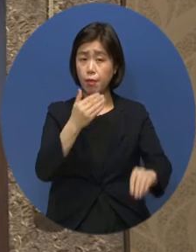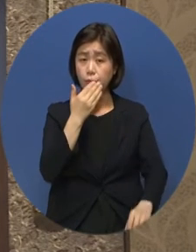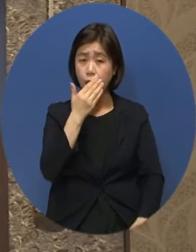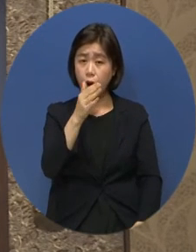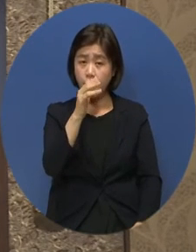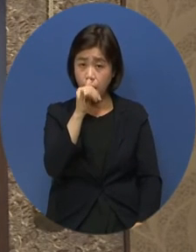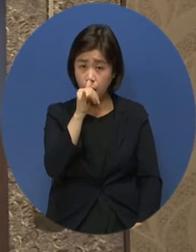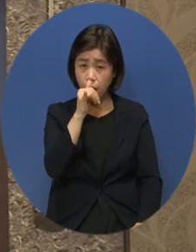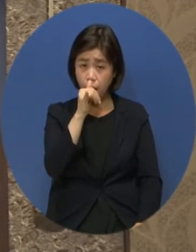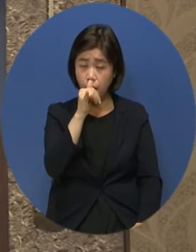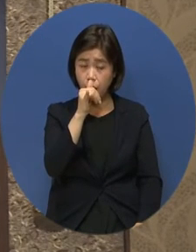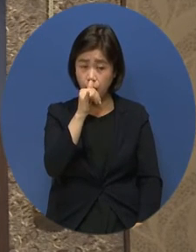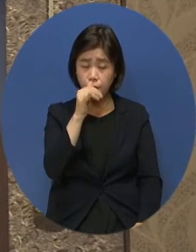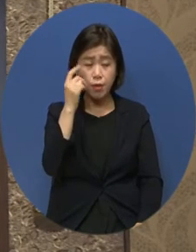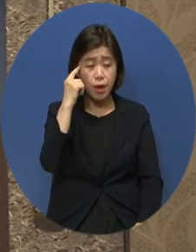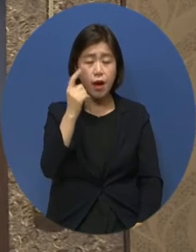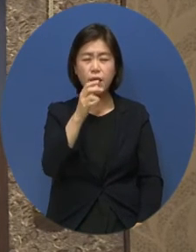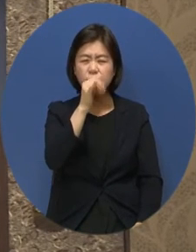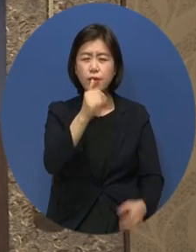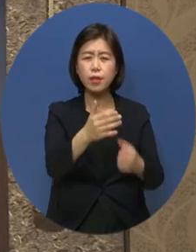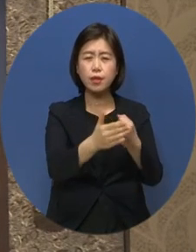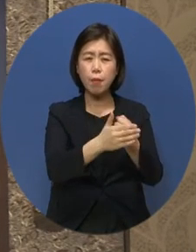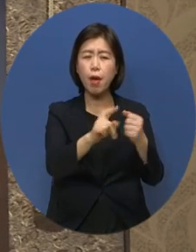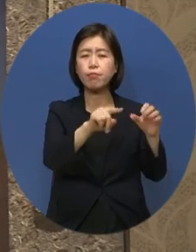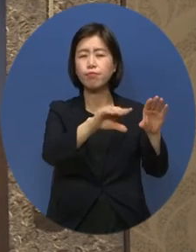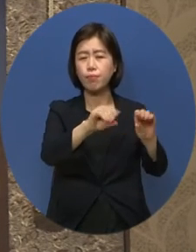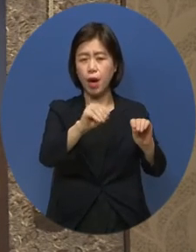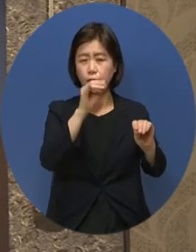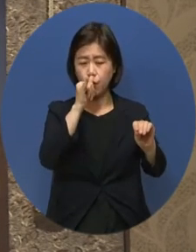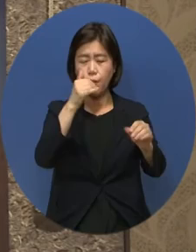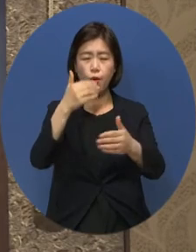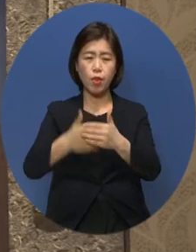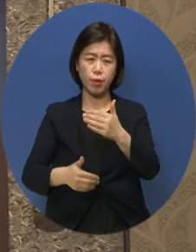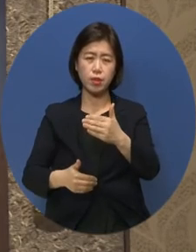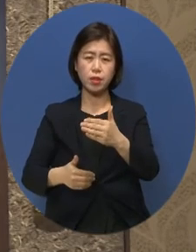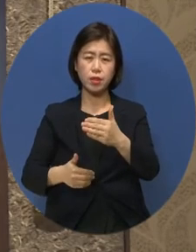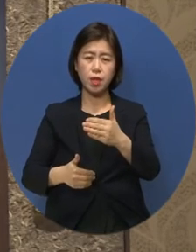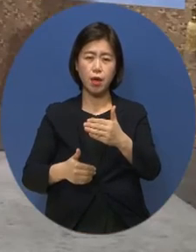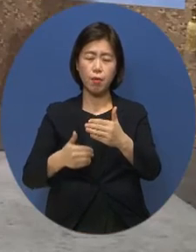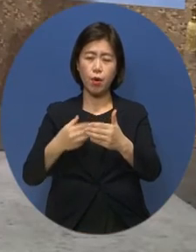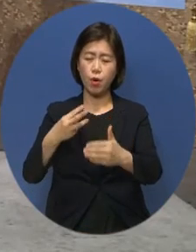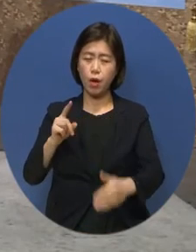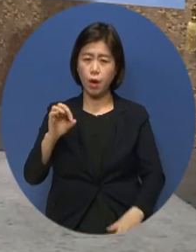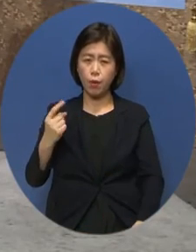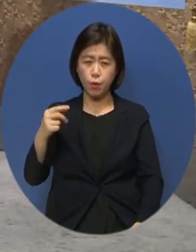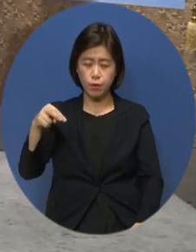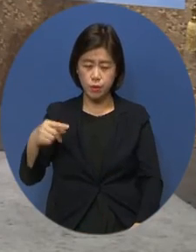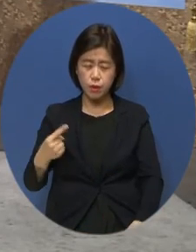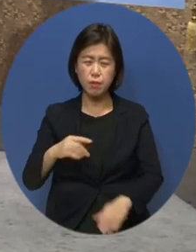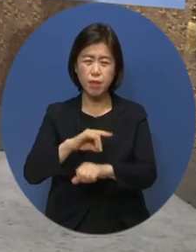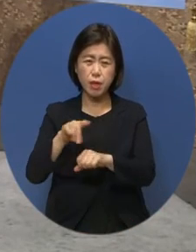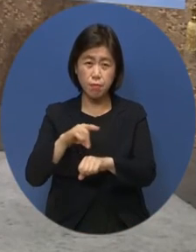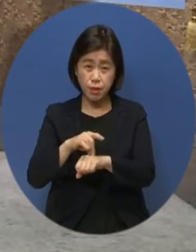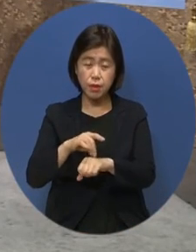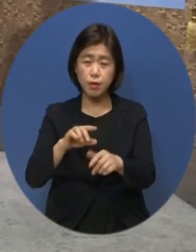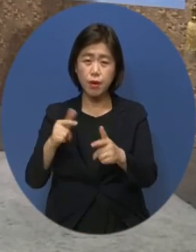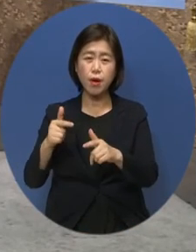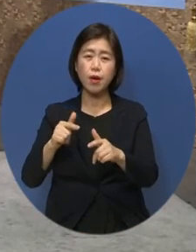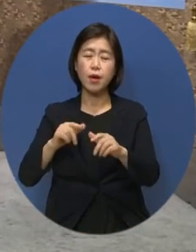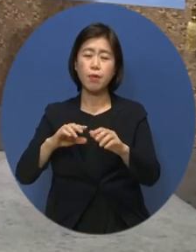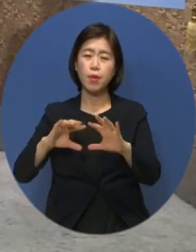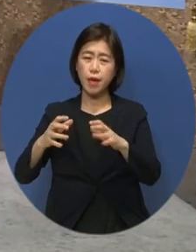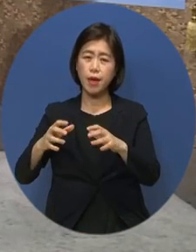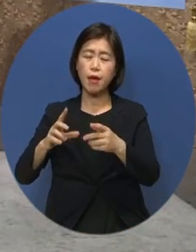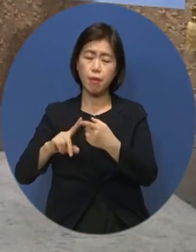내리면서 4 철수 를 했고 나머지 국가들은 아직도 하고 있습니다 예 어 항상 어여